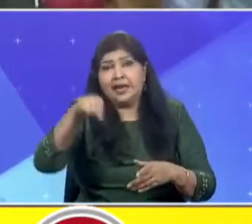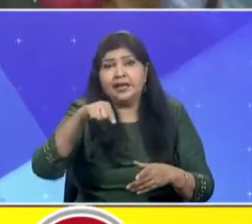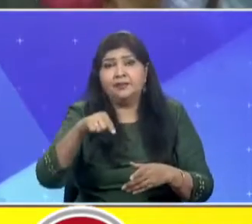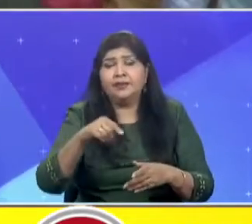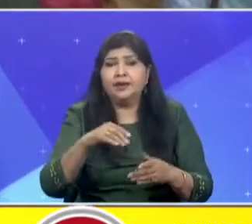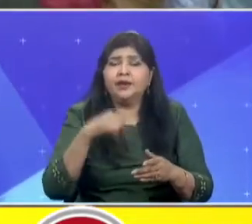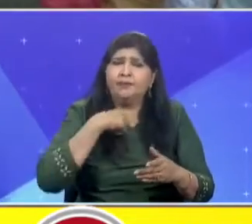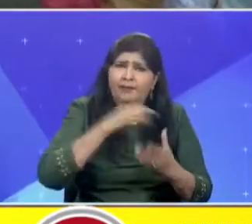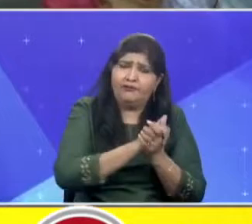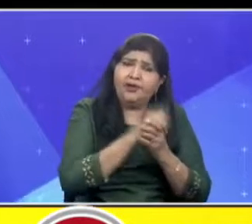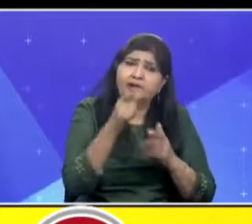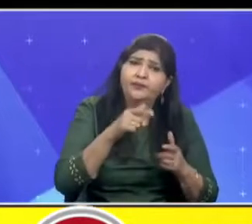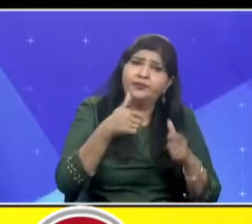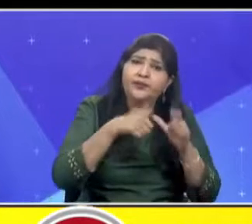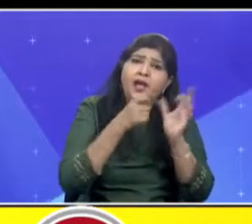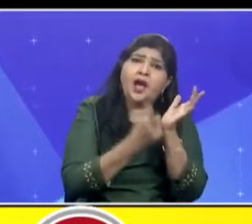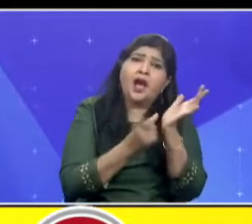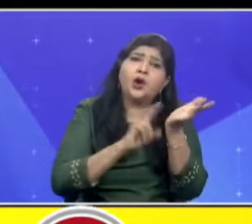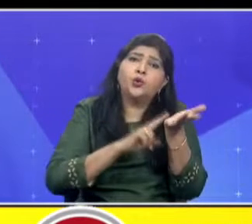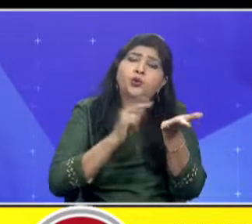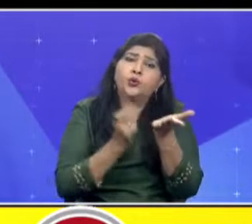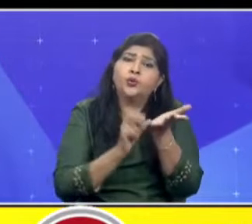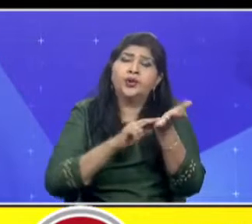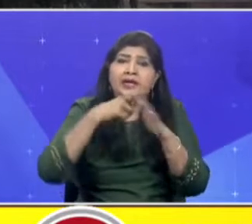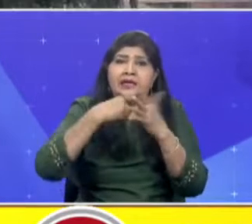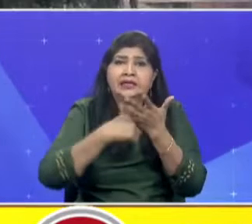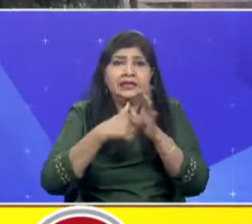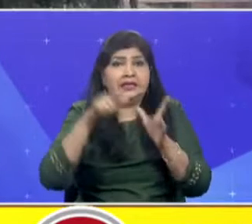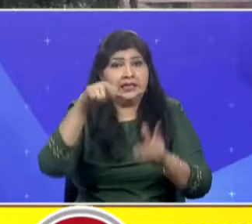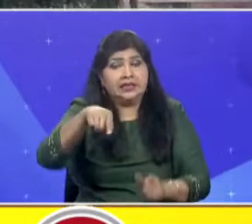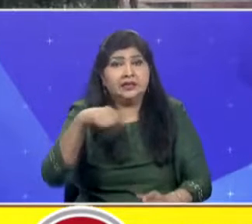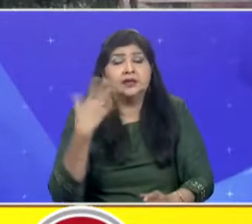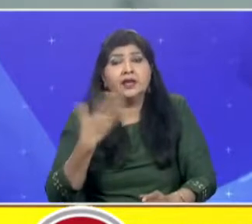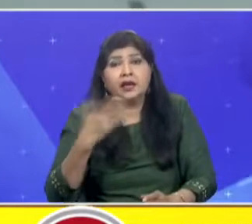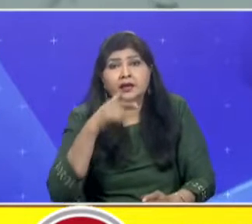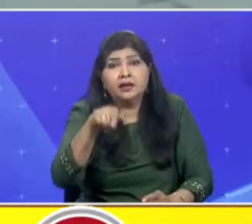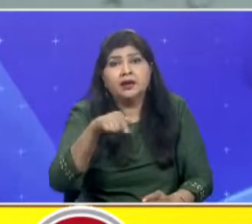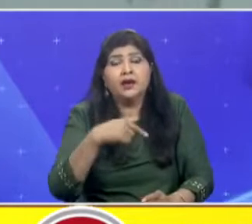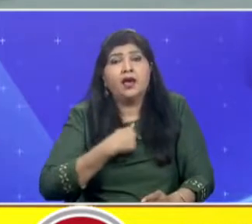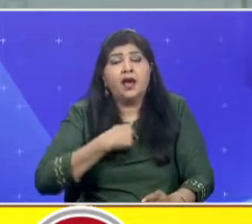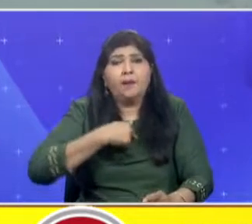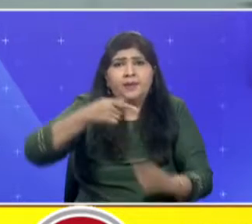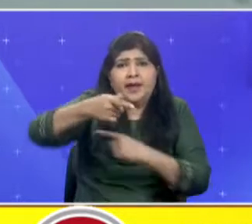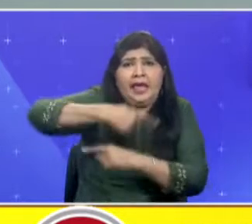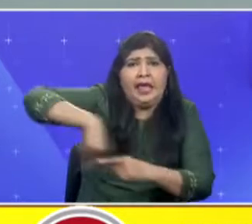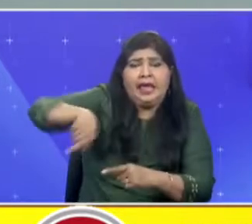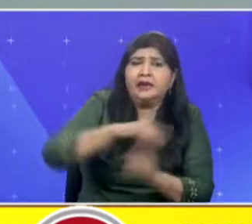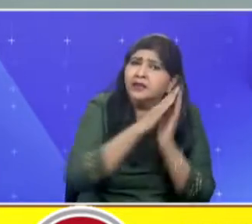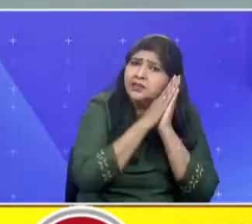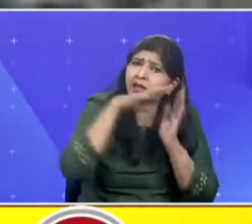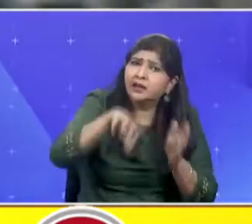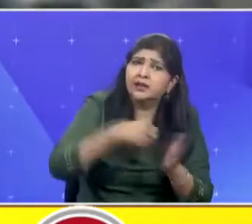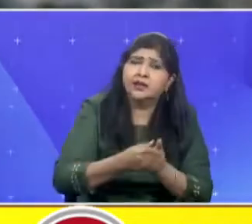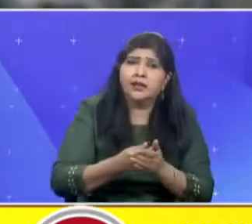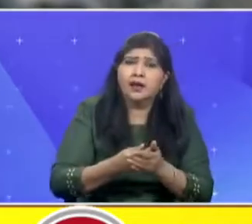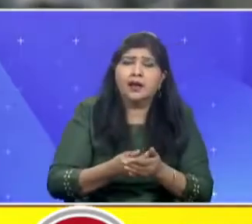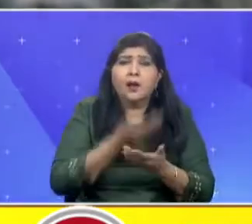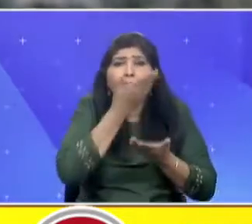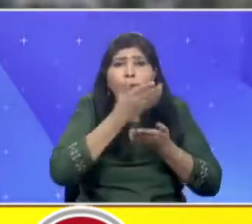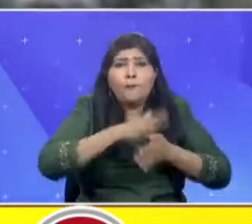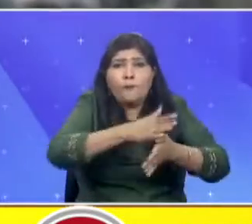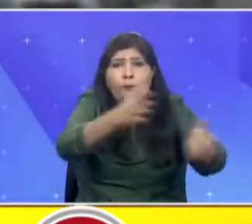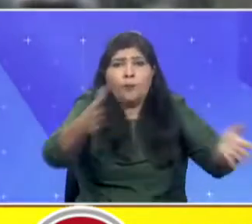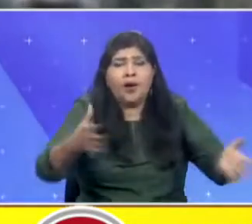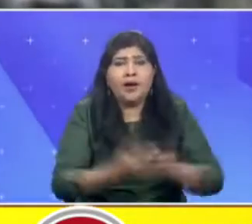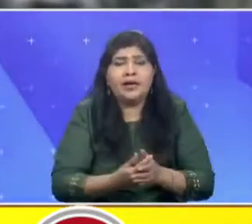हैं अरुण कृष्णमूर्ति जी। अरुण जी अपने इलाके में तालाबों और